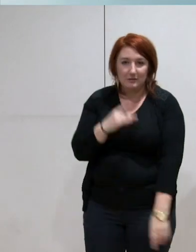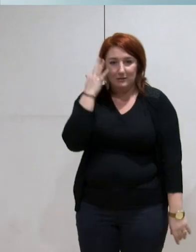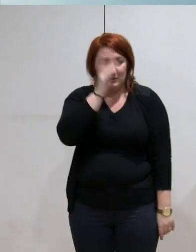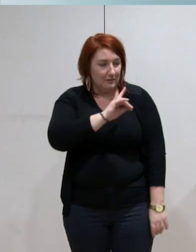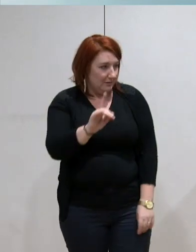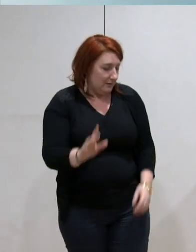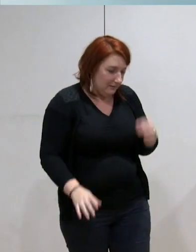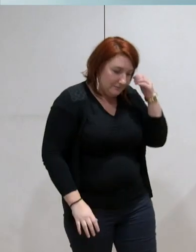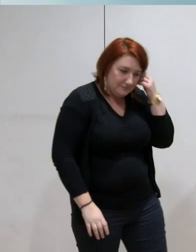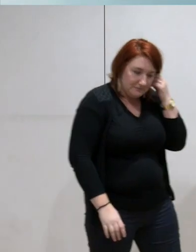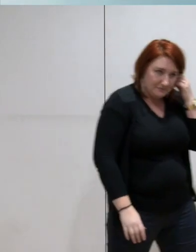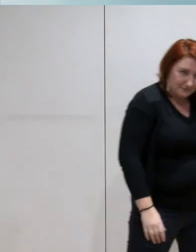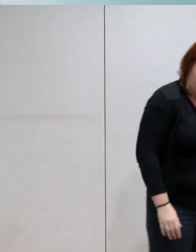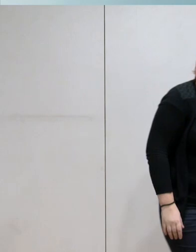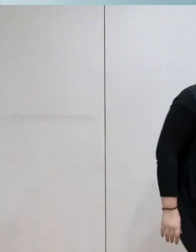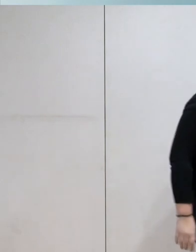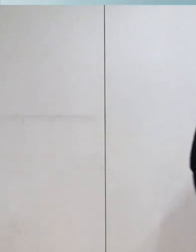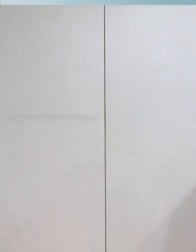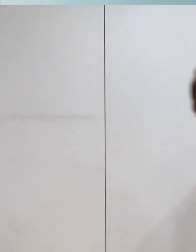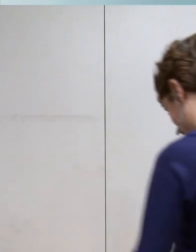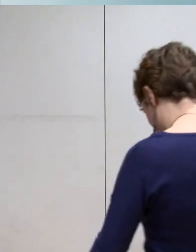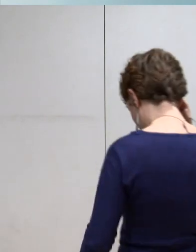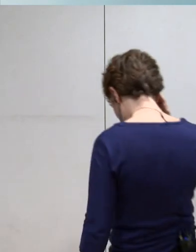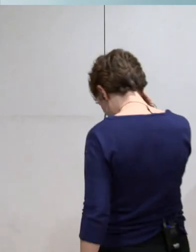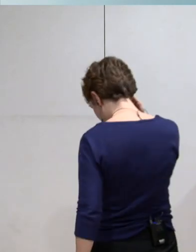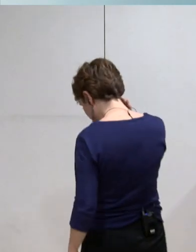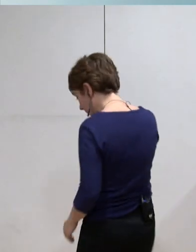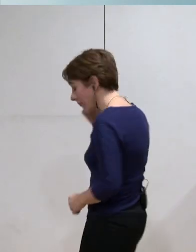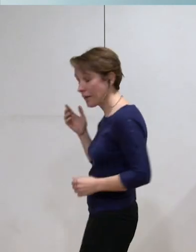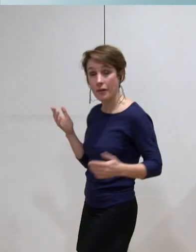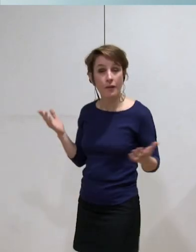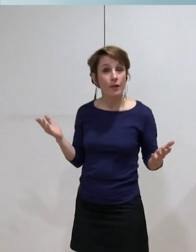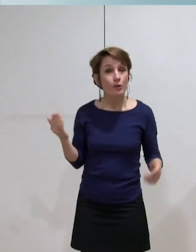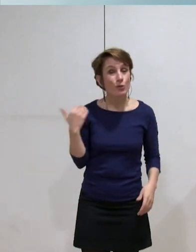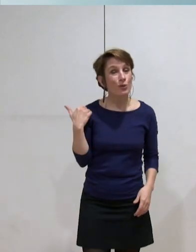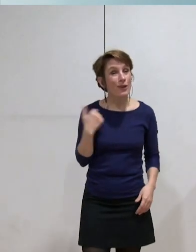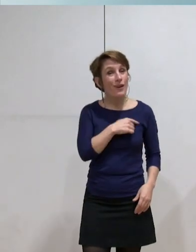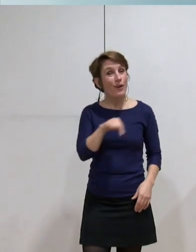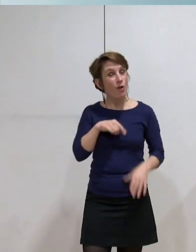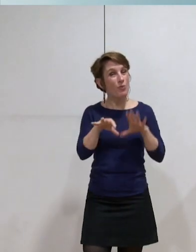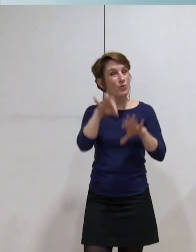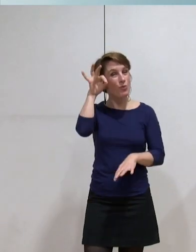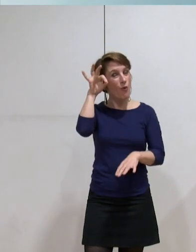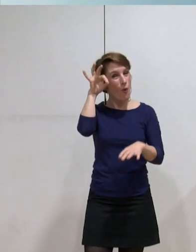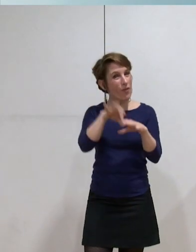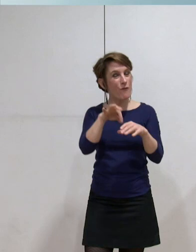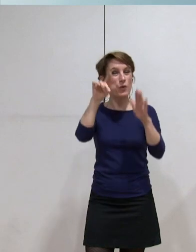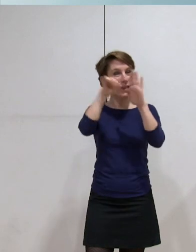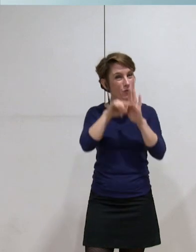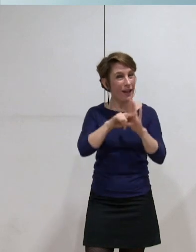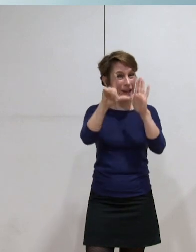toujours est-il que nous avions adopté une règle une loi vous ne l'avez pas